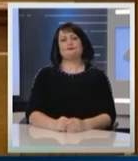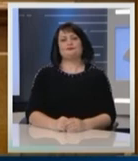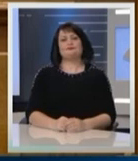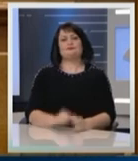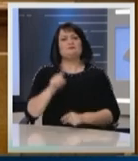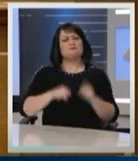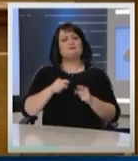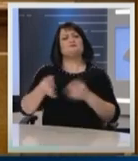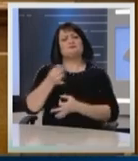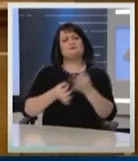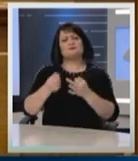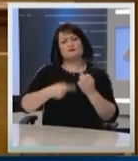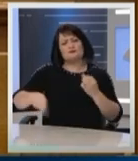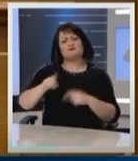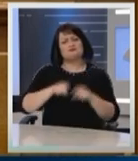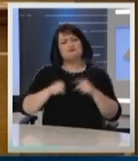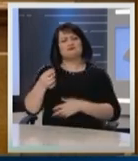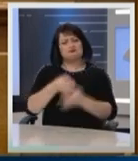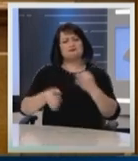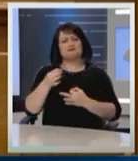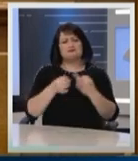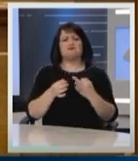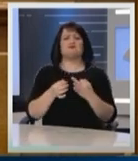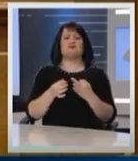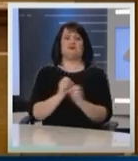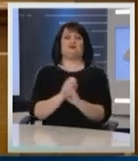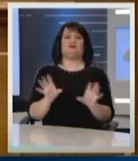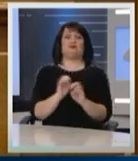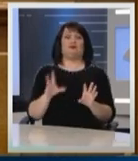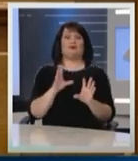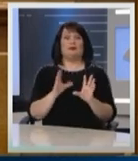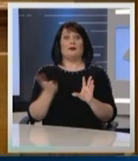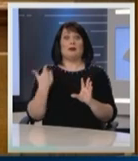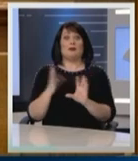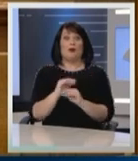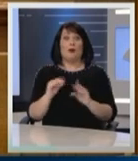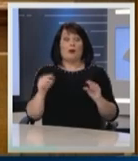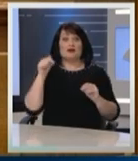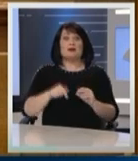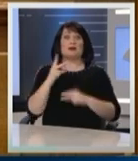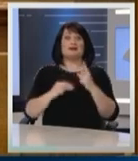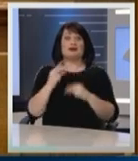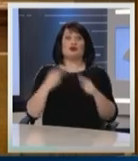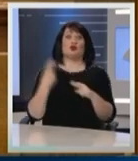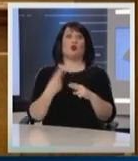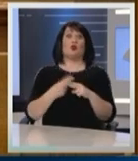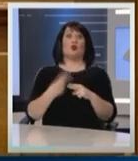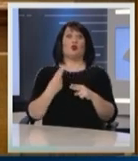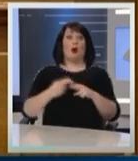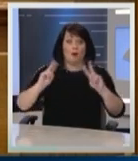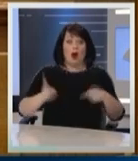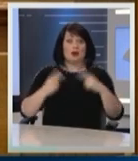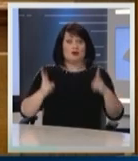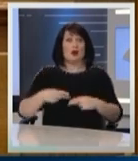Ανεφέρθησαν κάποια πράγματα από όλους. Καταρχάς διαφημίστηκε η παρούσα συζήτηση ως η μεγάλη μέρα των